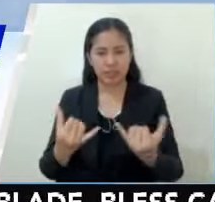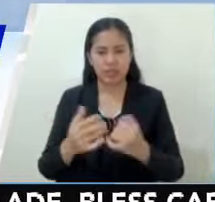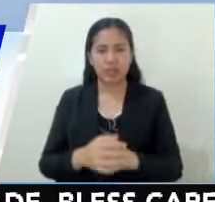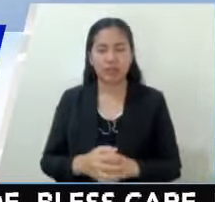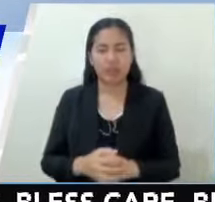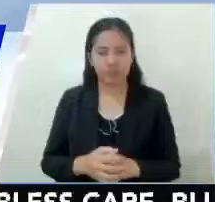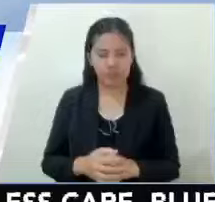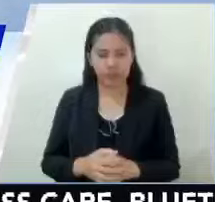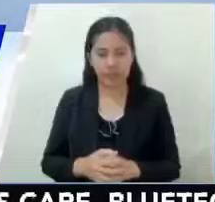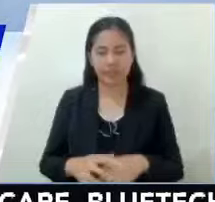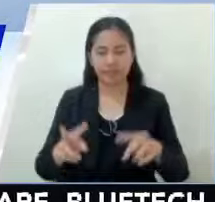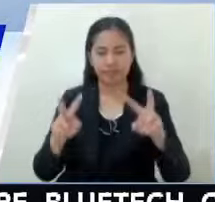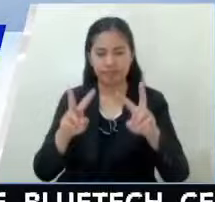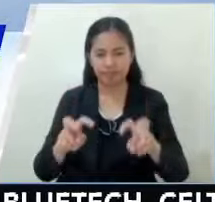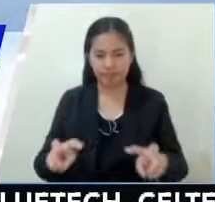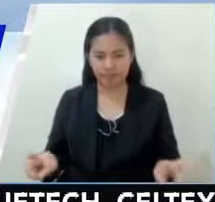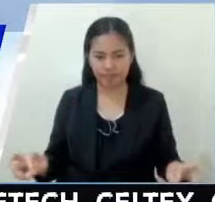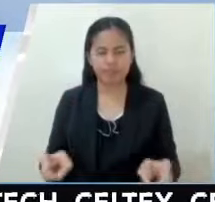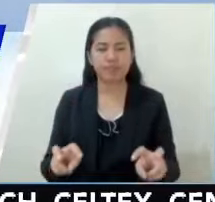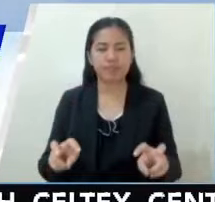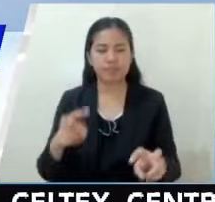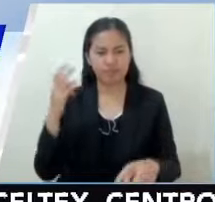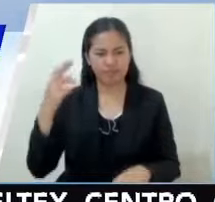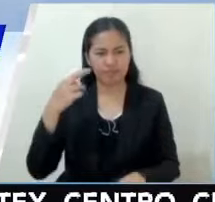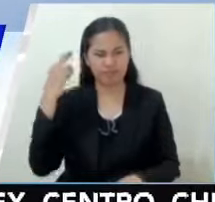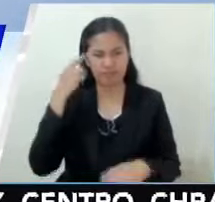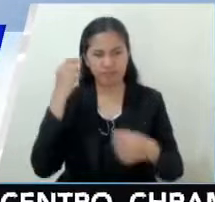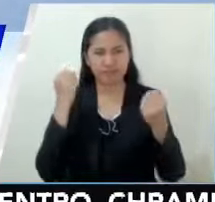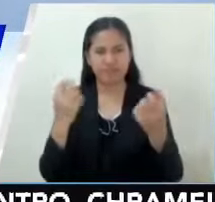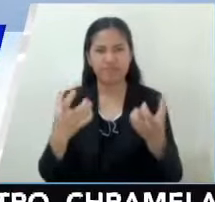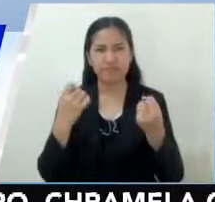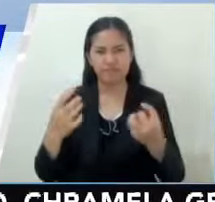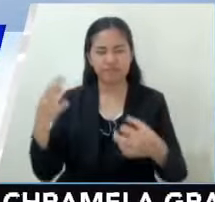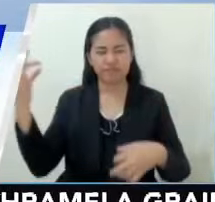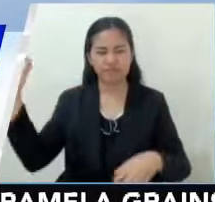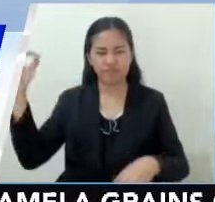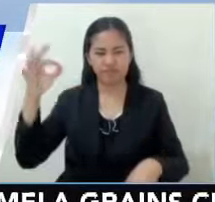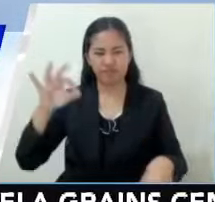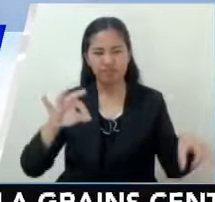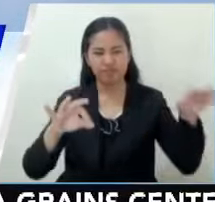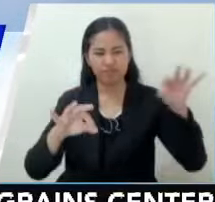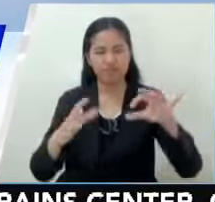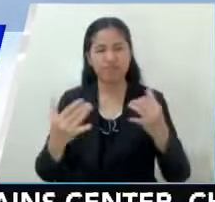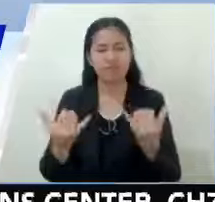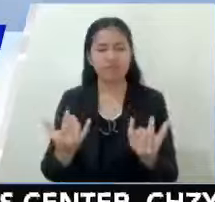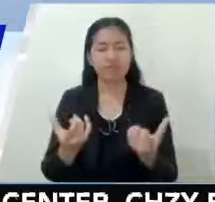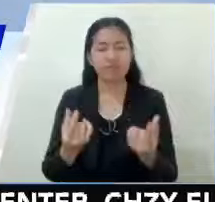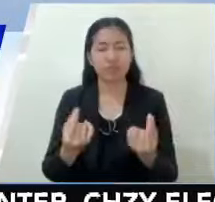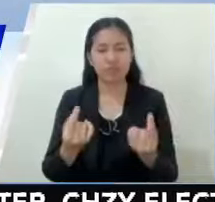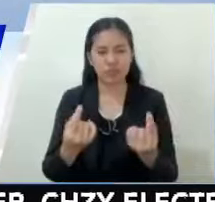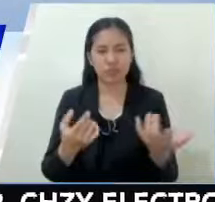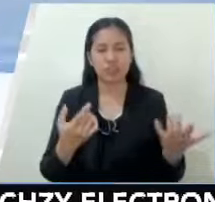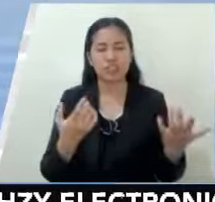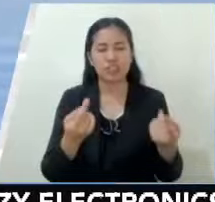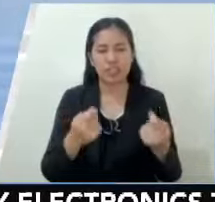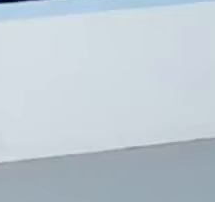ng Ibahay ang dahilan ng pagdami ng langaw. Sa ngayon, mano-mano muna ang pagpatay ng mga residente sa mga